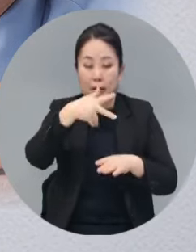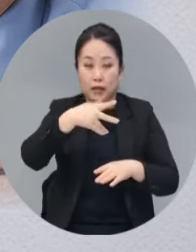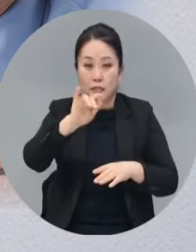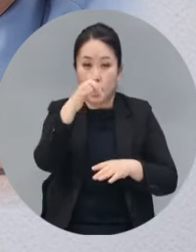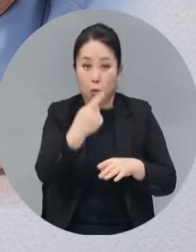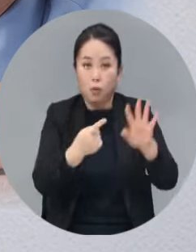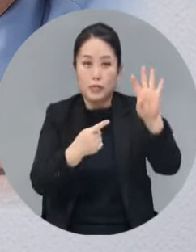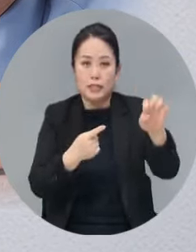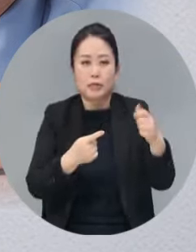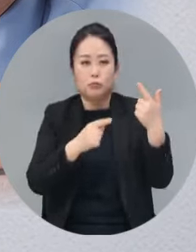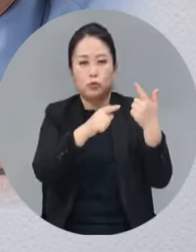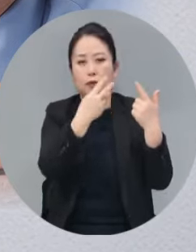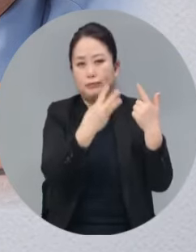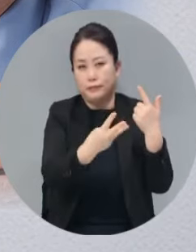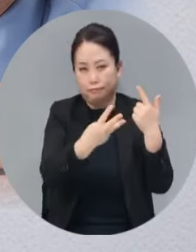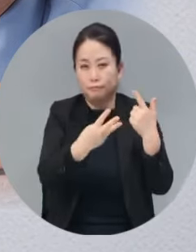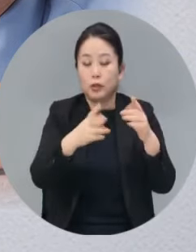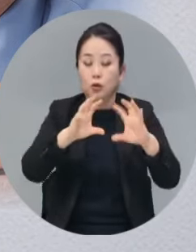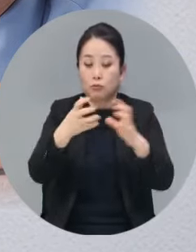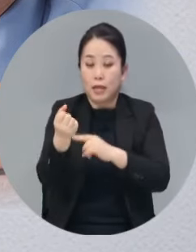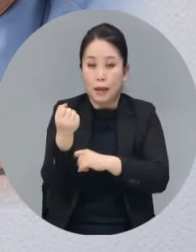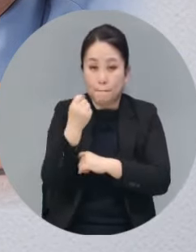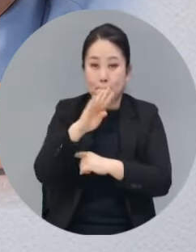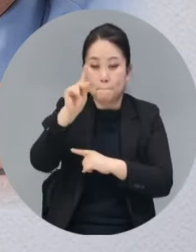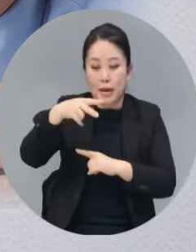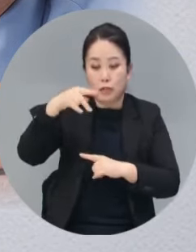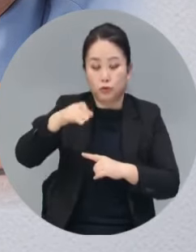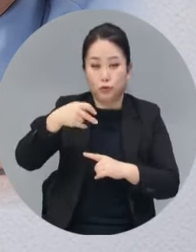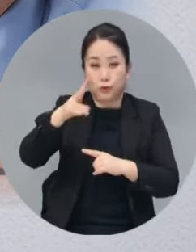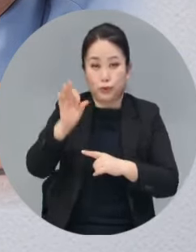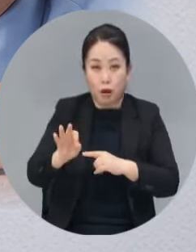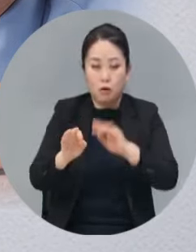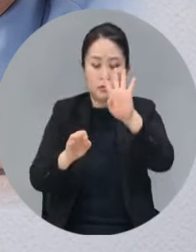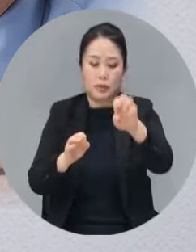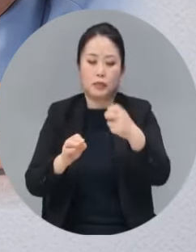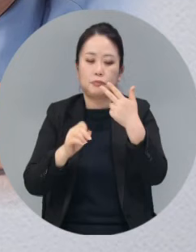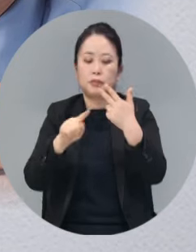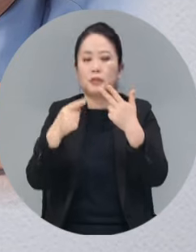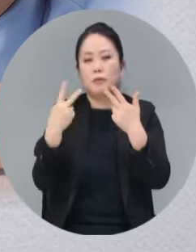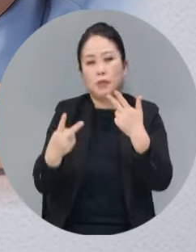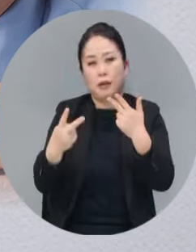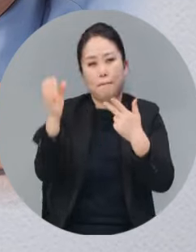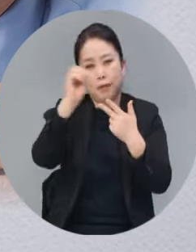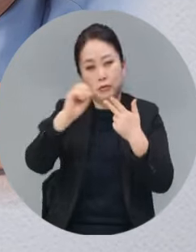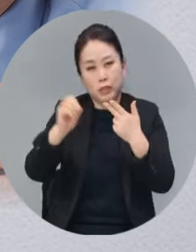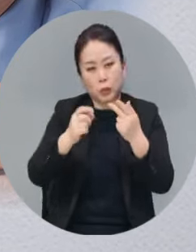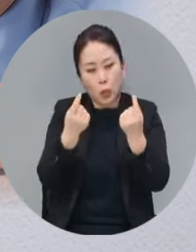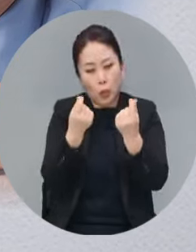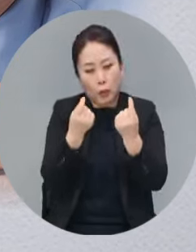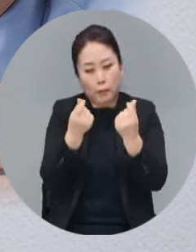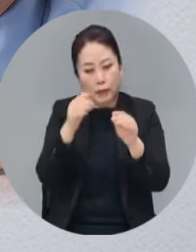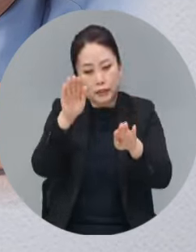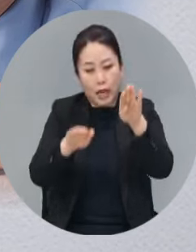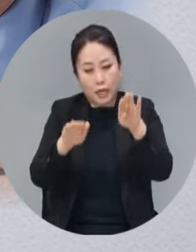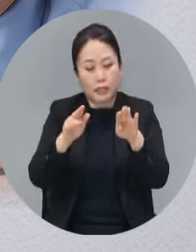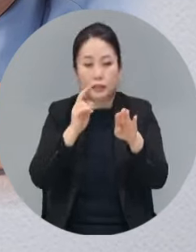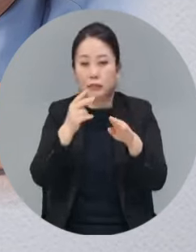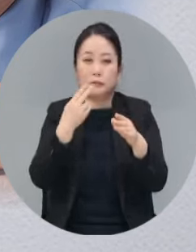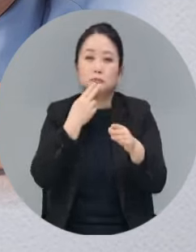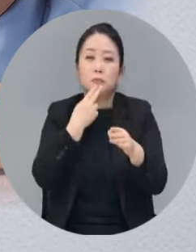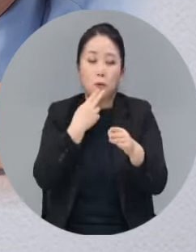후보 46.3%, 국민의힘 박수영 후보 47.2%로 양자 간 득표율 차가